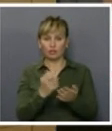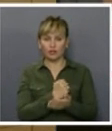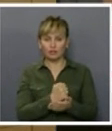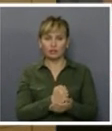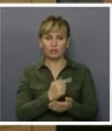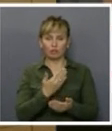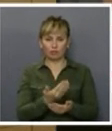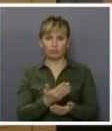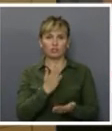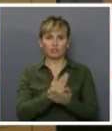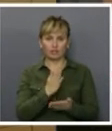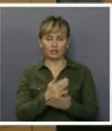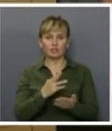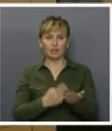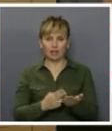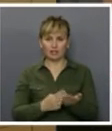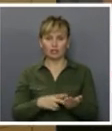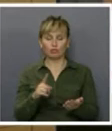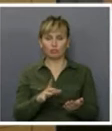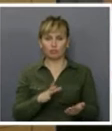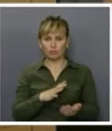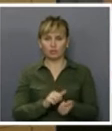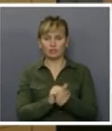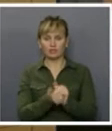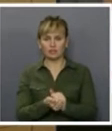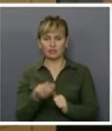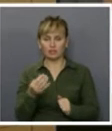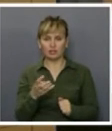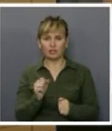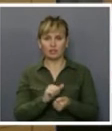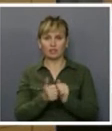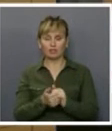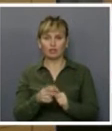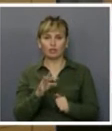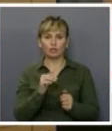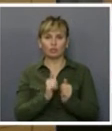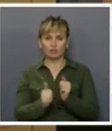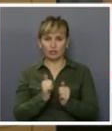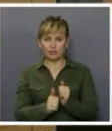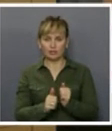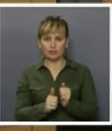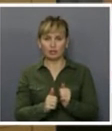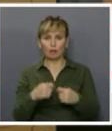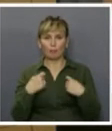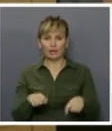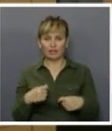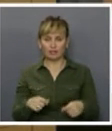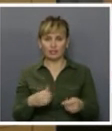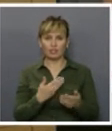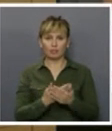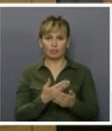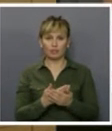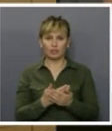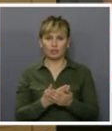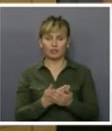он, в принципе, являлся доказательством того, что произошла сделка обмена денег на товар. Но зачастую продавцы, например, ссылались,